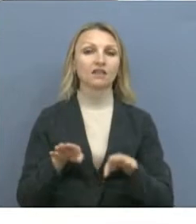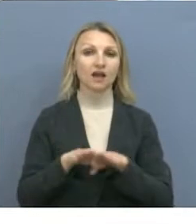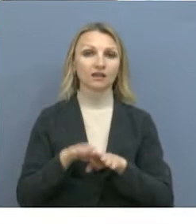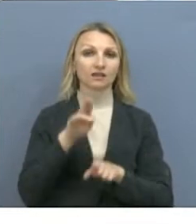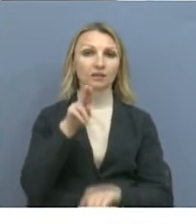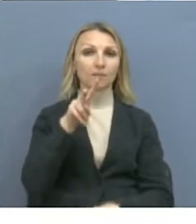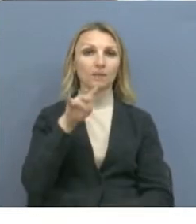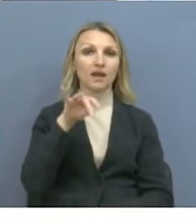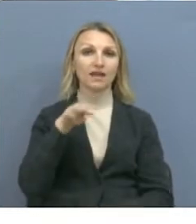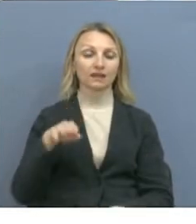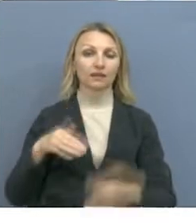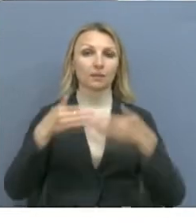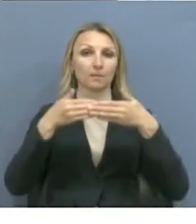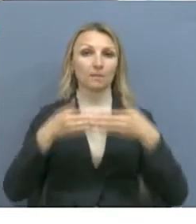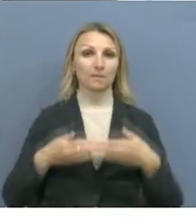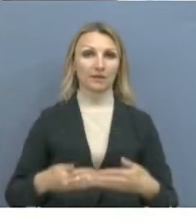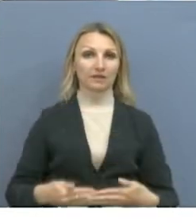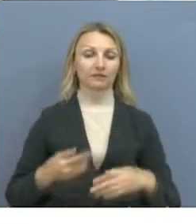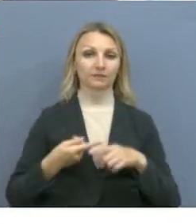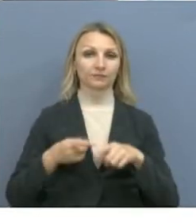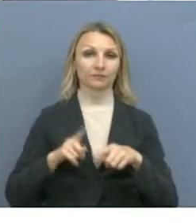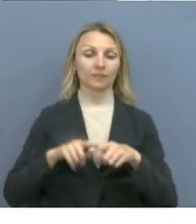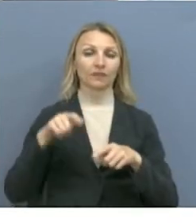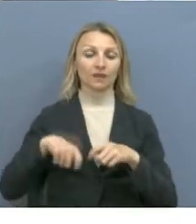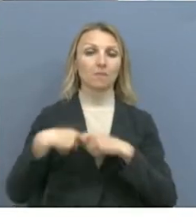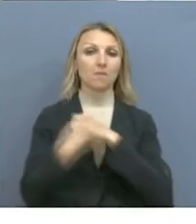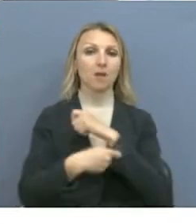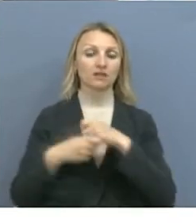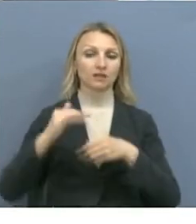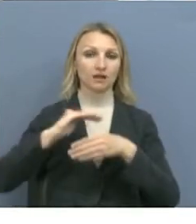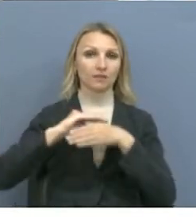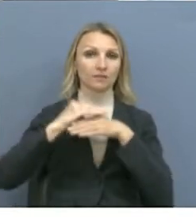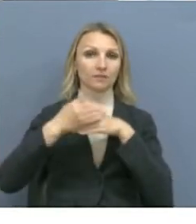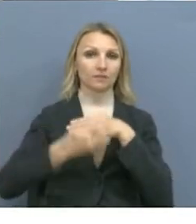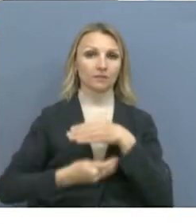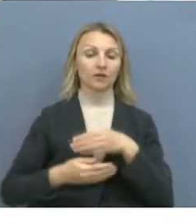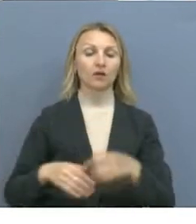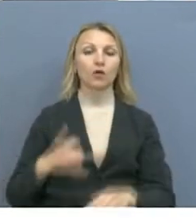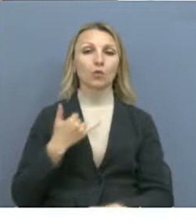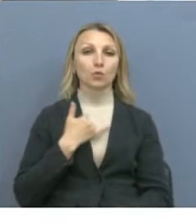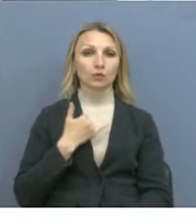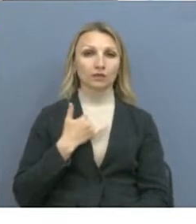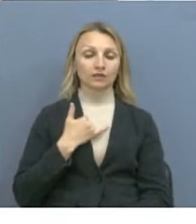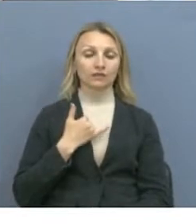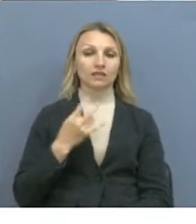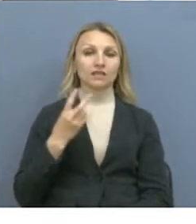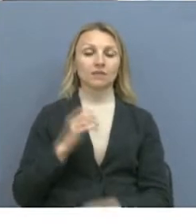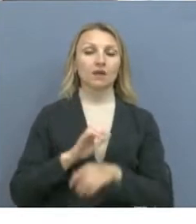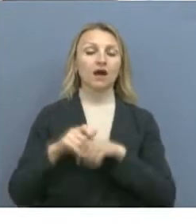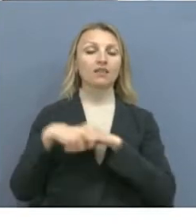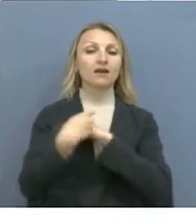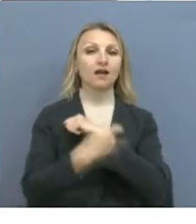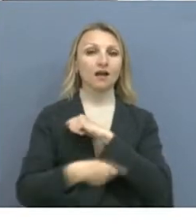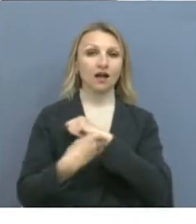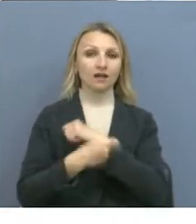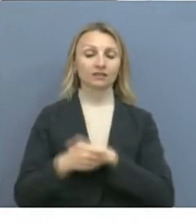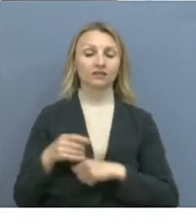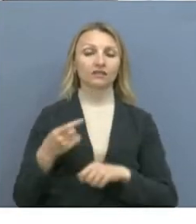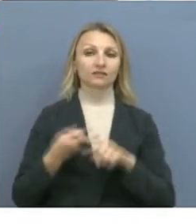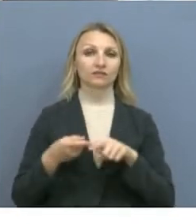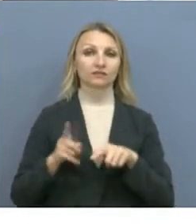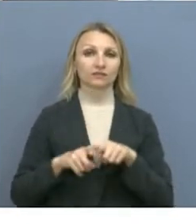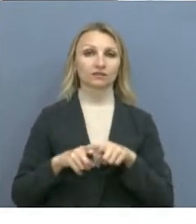это сверхвысокомолекулярный полиэтилен. Он на стране, кстати, не производится. Ткани и прочие